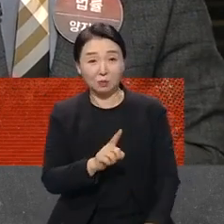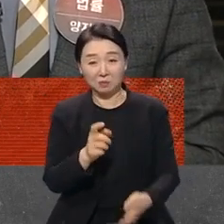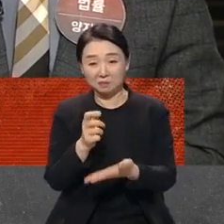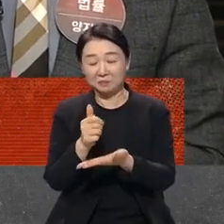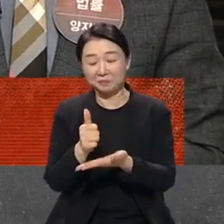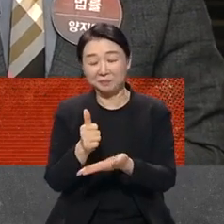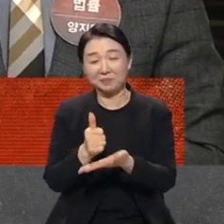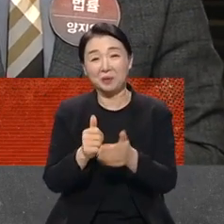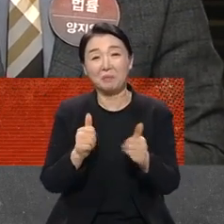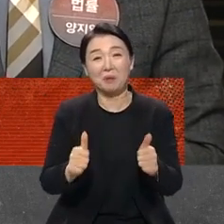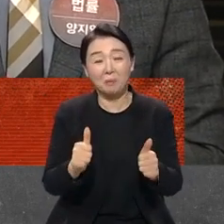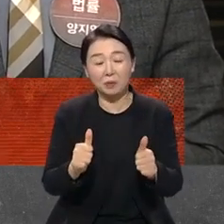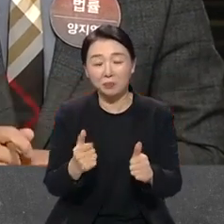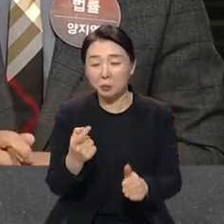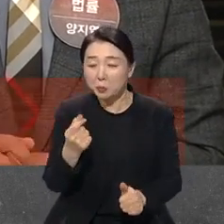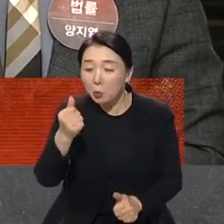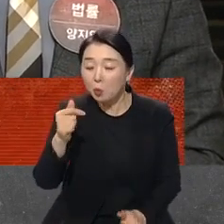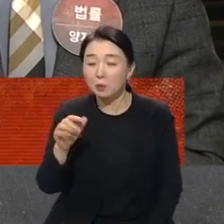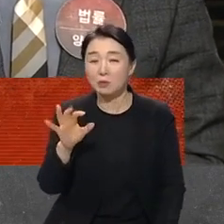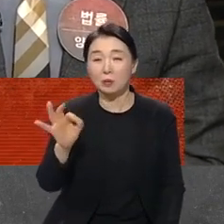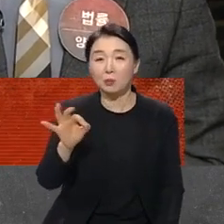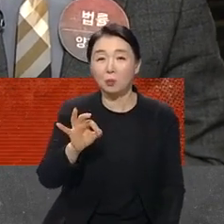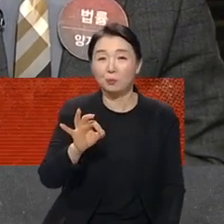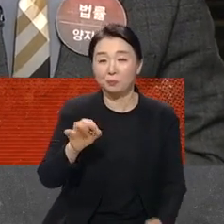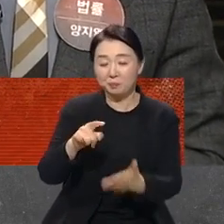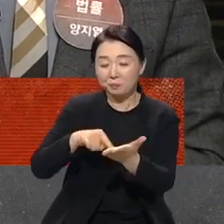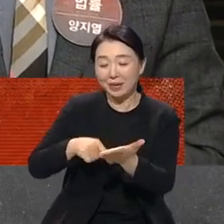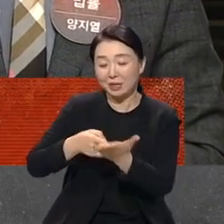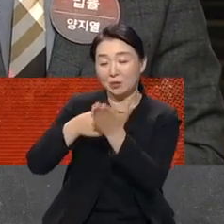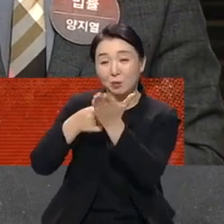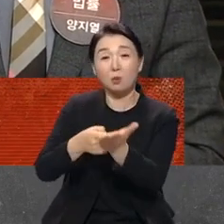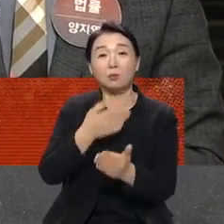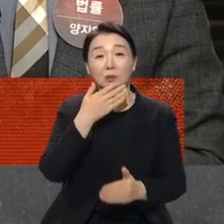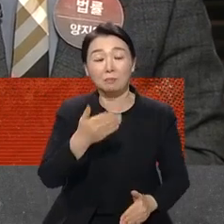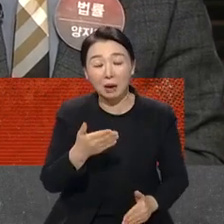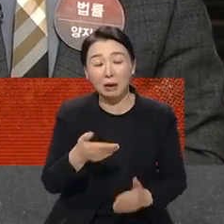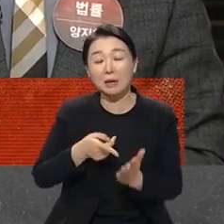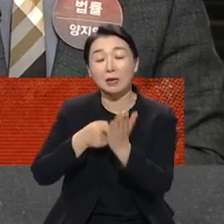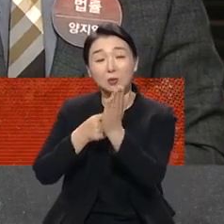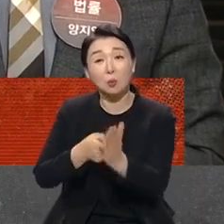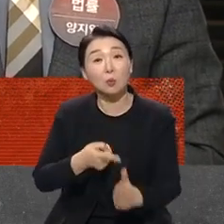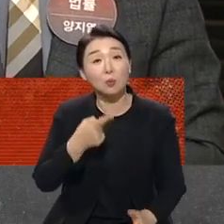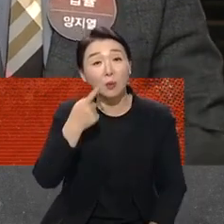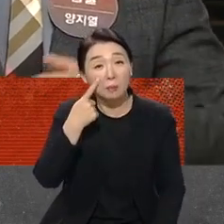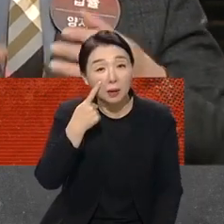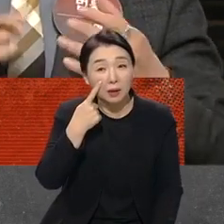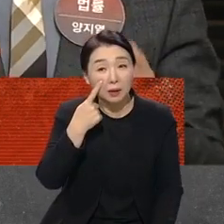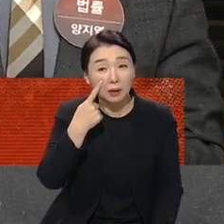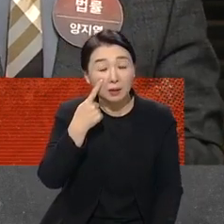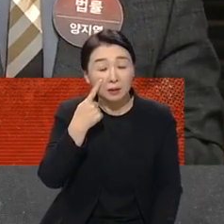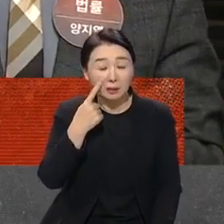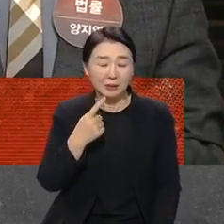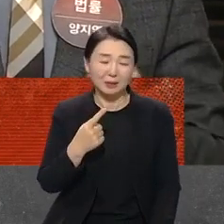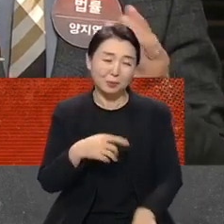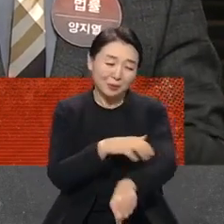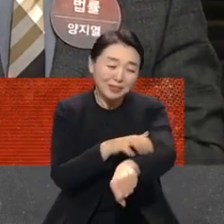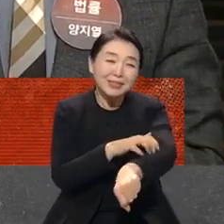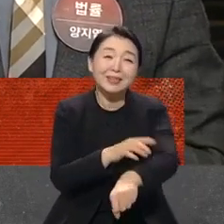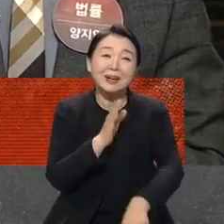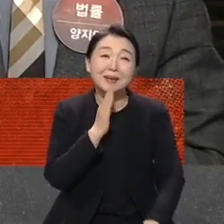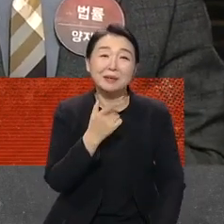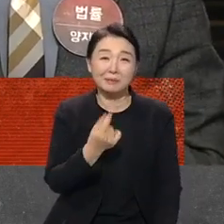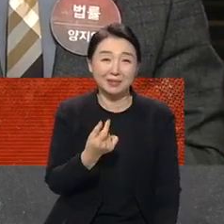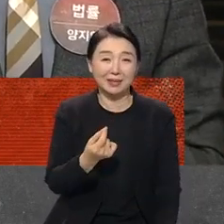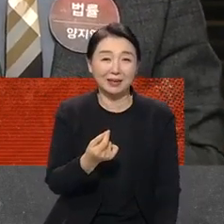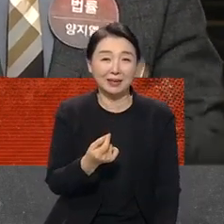민원실에 가서 소액 배상 청구를 직접 하실 수도 있거든요 가서 고를 하시면 그래도 조금 번거롭지만 그리고 처음에 신